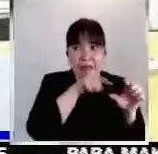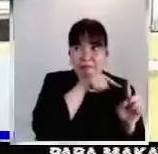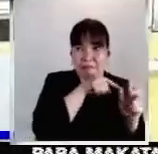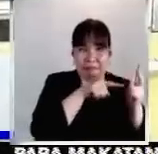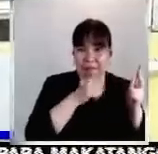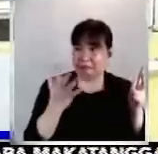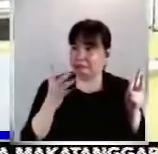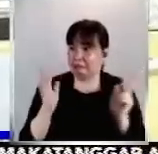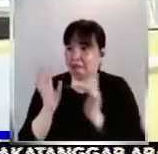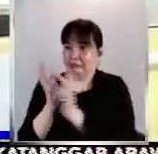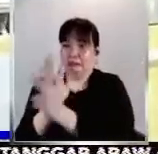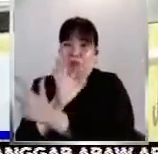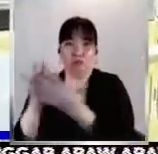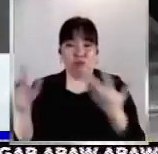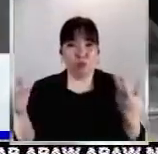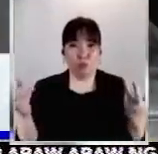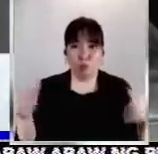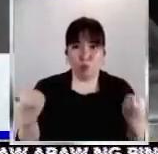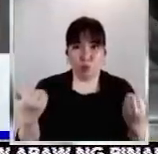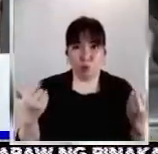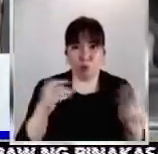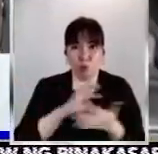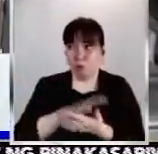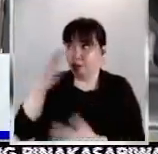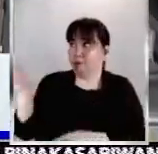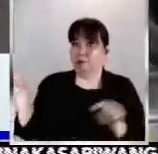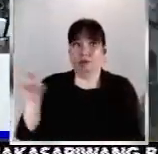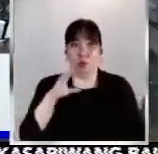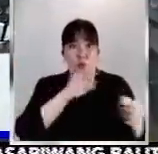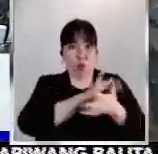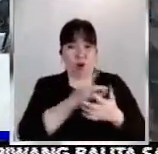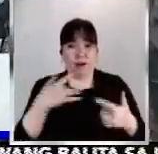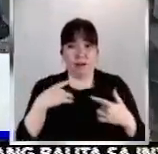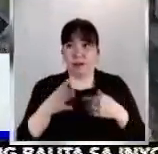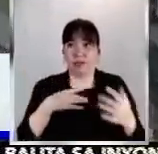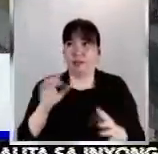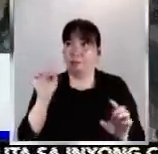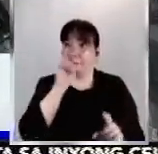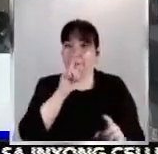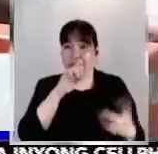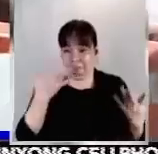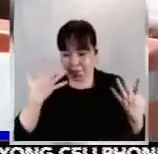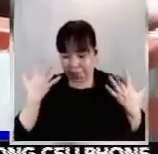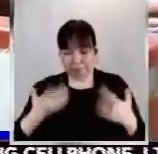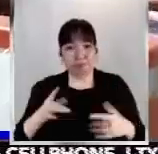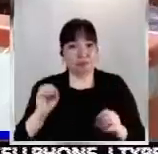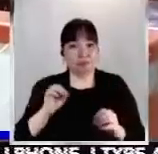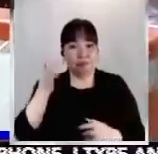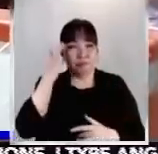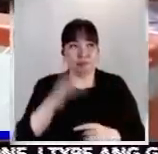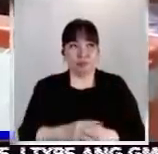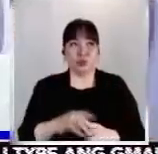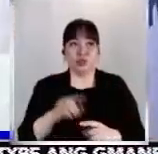sa biyahe kahit wala silang sintomas. Kaya nga mahalaga ang minimum health protocol sa pampublikong sasakyan. Kahit man lang